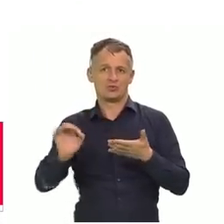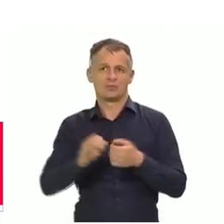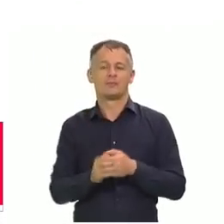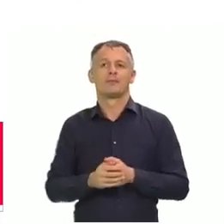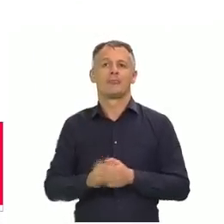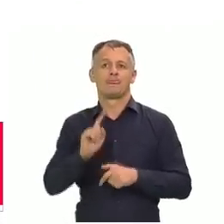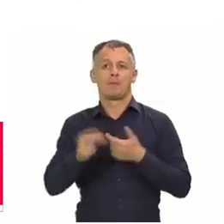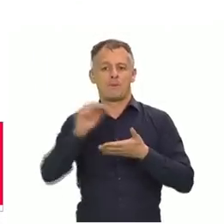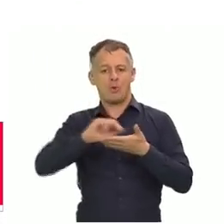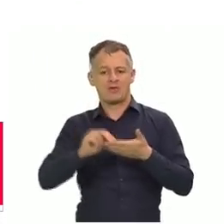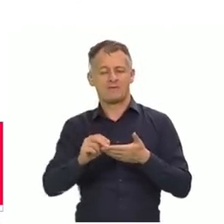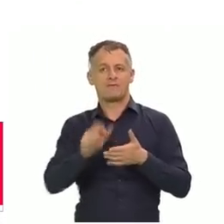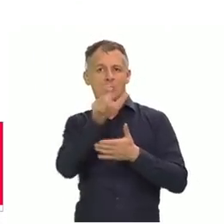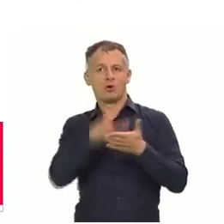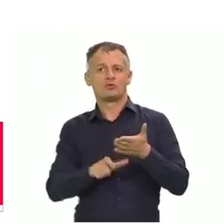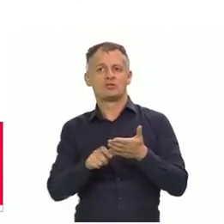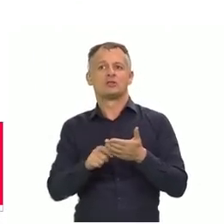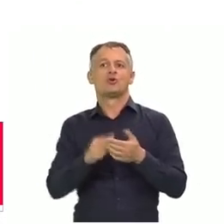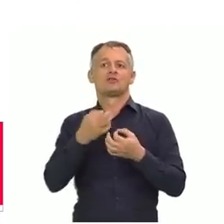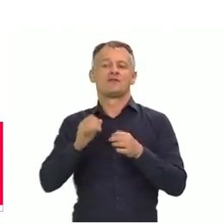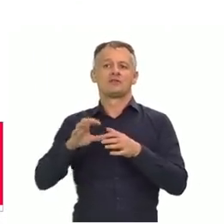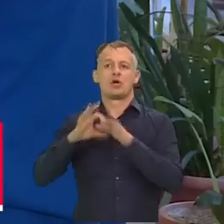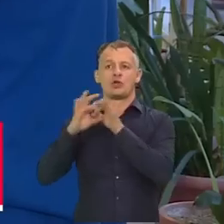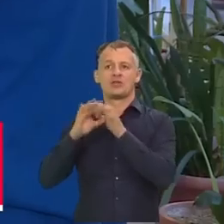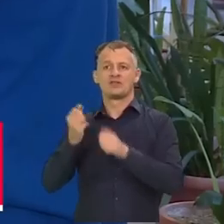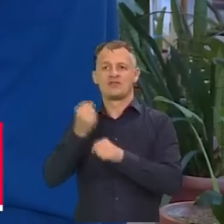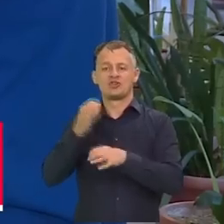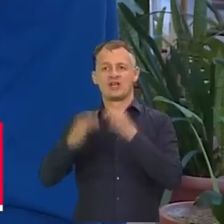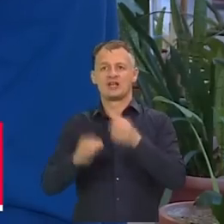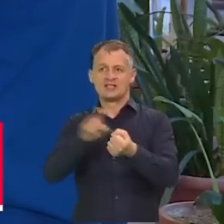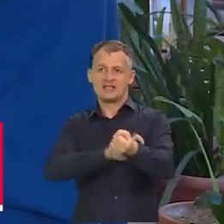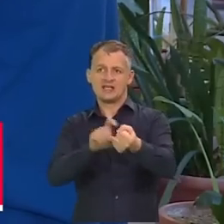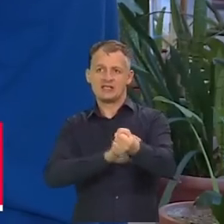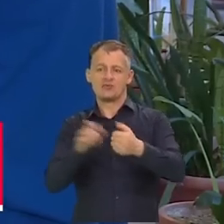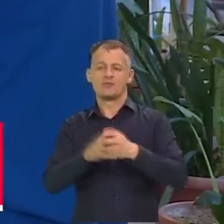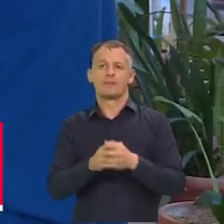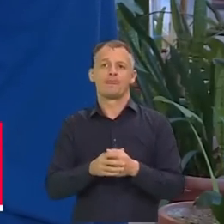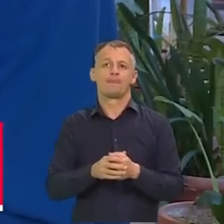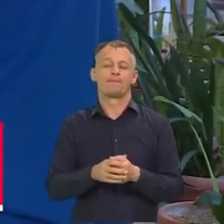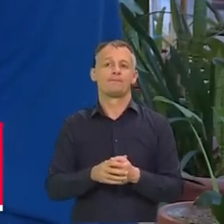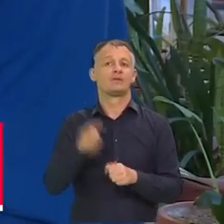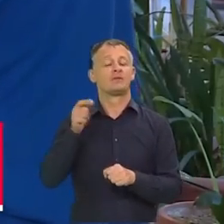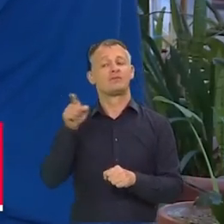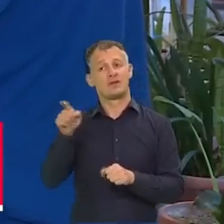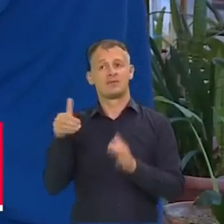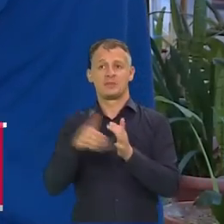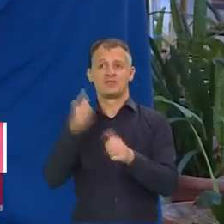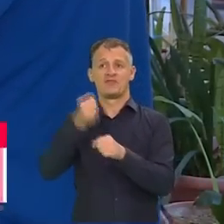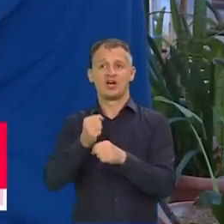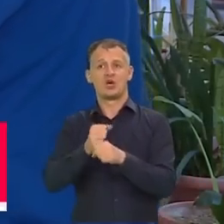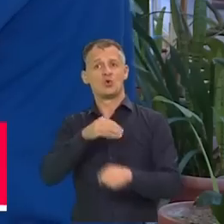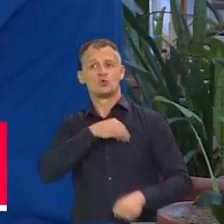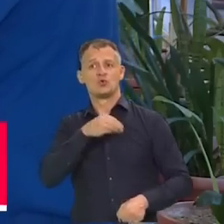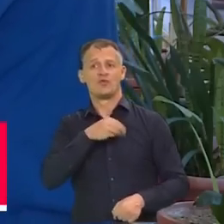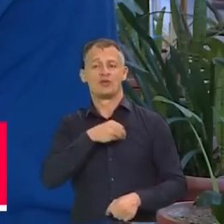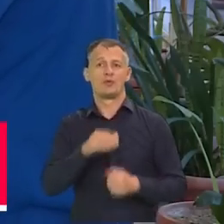completarea formularului, veți fi contactați și veți face analize de sânge. Să o facă cu sufletul, pentru